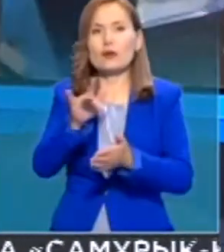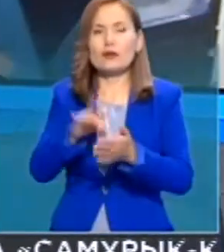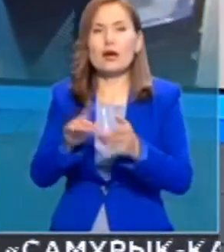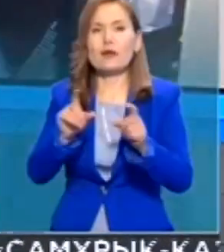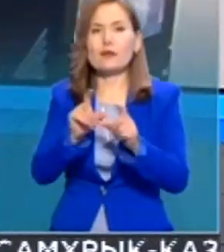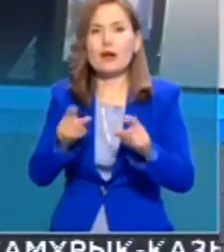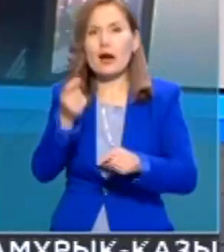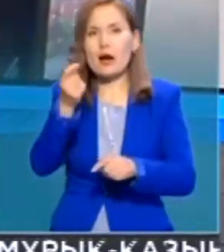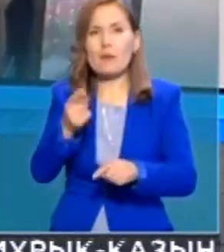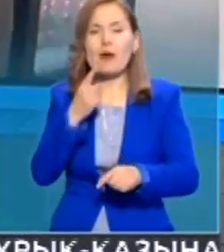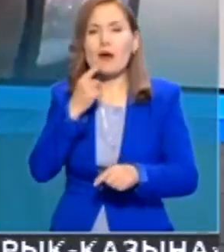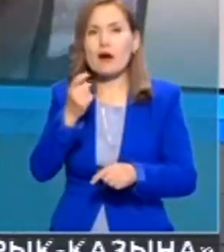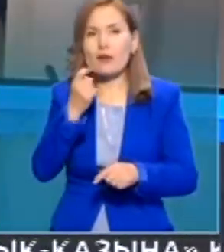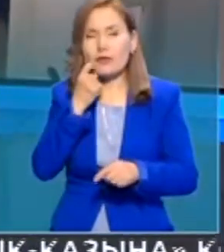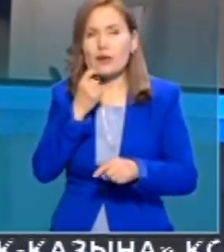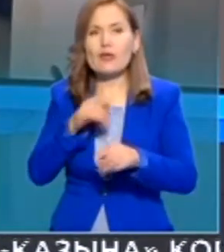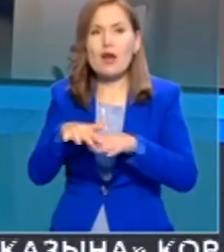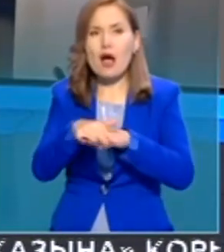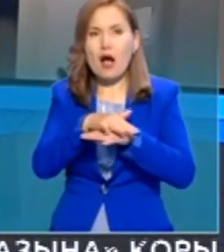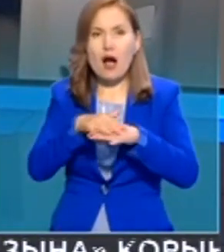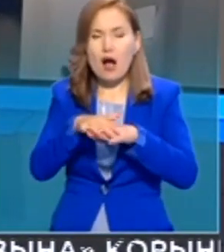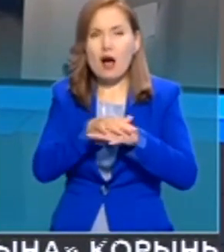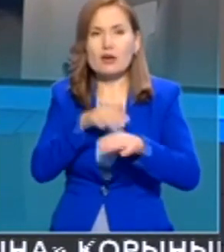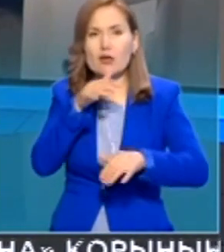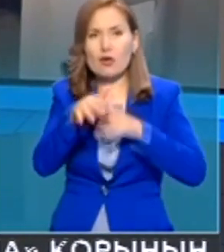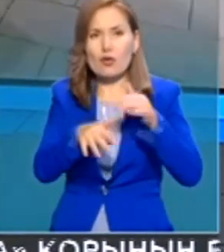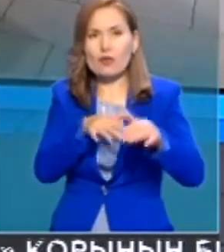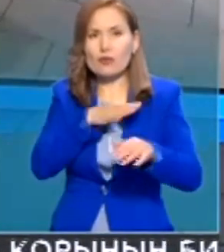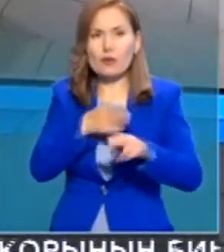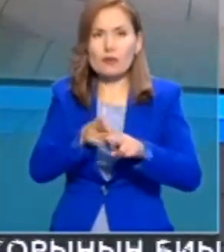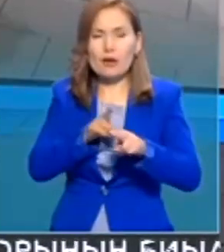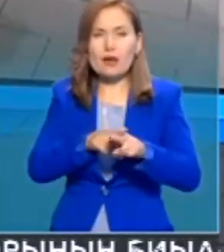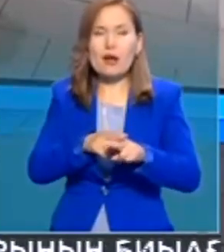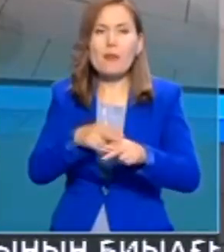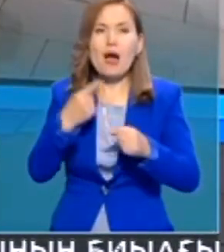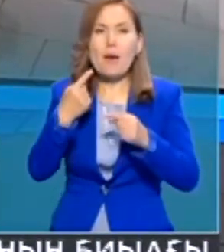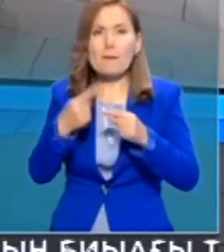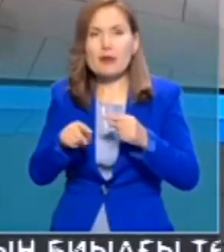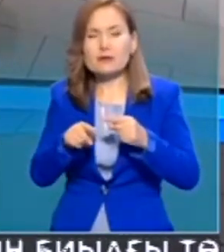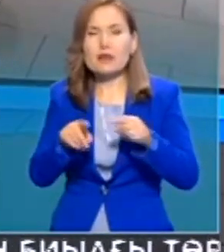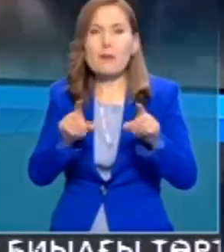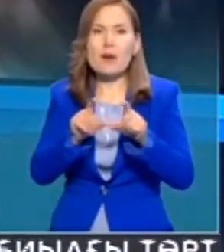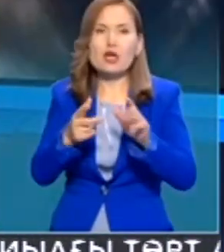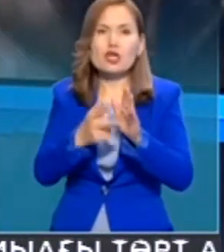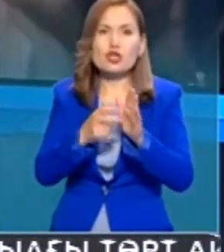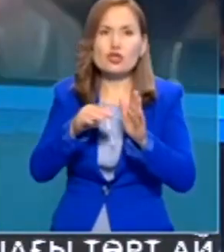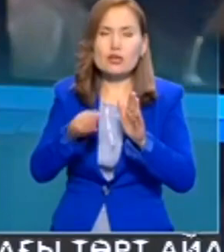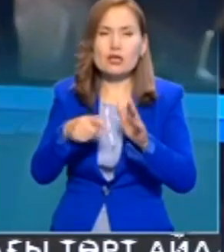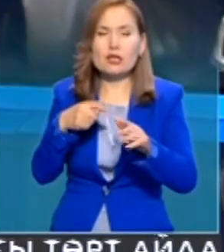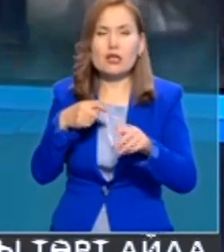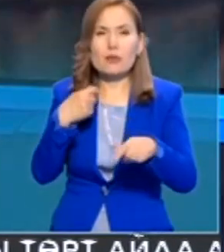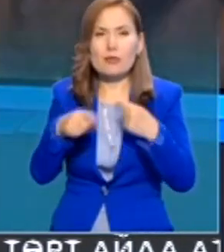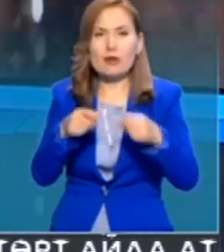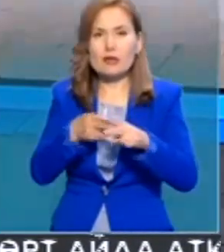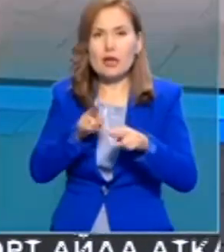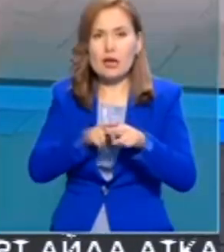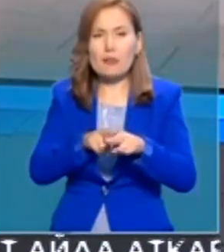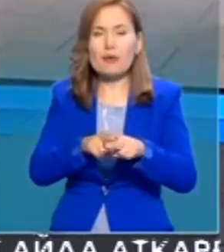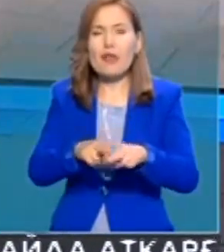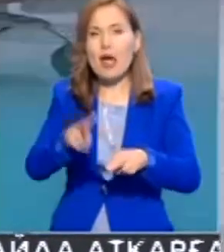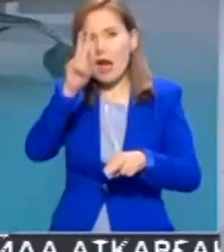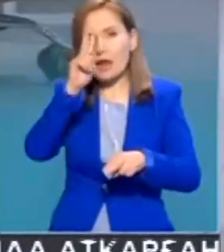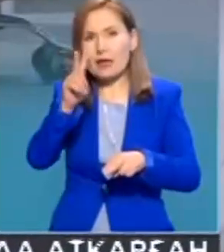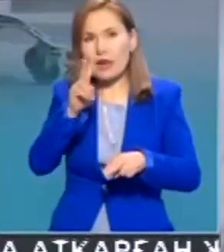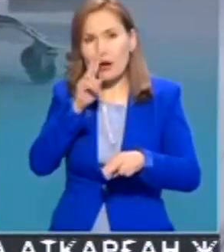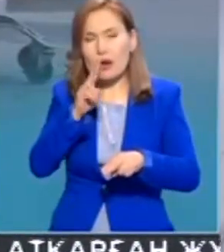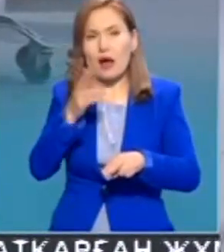дүкендердегі арзан қантты жұрт әп-сәтте алып кетіп жатыр. Басқа жерде баға 800 теңгеге дейін өсіп кеткен. Шаһардағы сауда желілерінің бірінде 2 ай бұрын